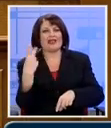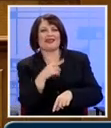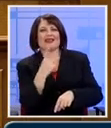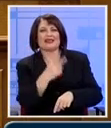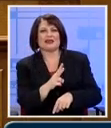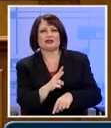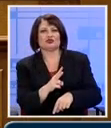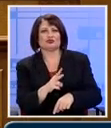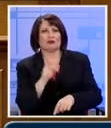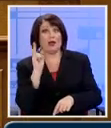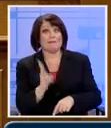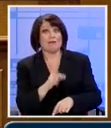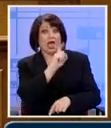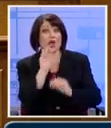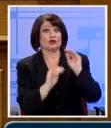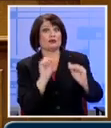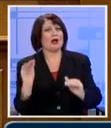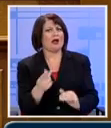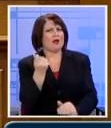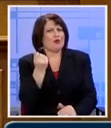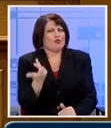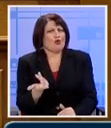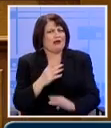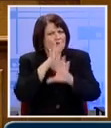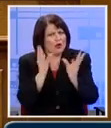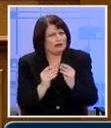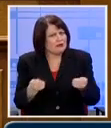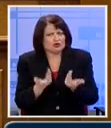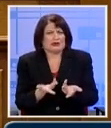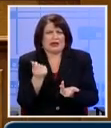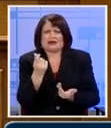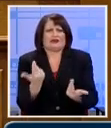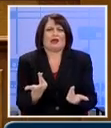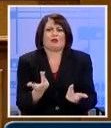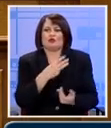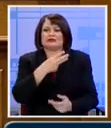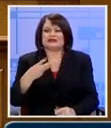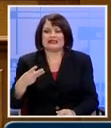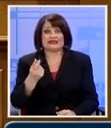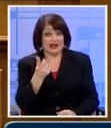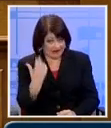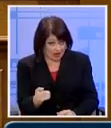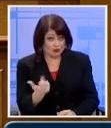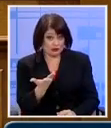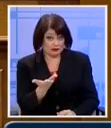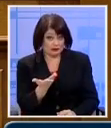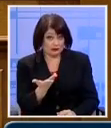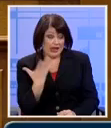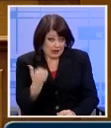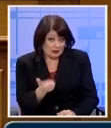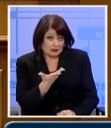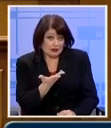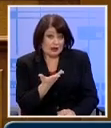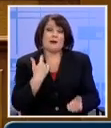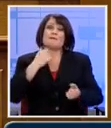σας θέτουν επικίνδυνα ερωτήματα. Από πού θα βρεθούν οι πόροι για όλα αυτά? Στο ΣΥΡΙΖΑ λεφτά υπάρχουν? Και